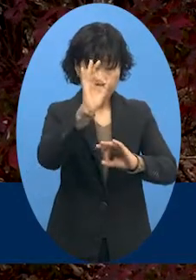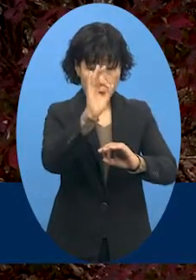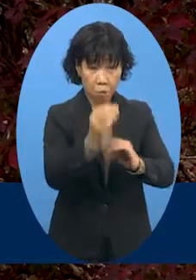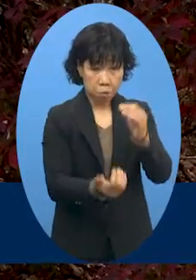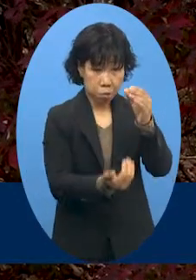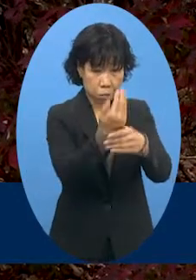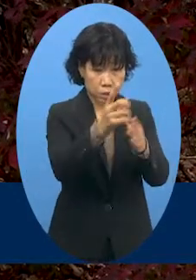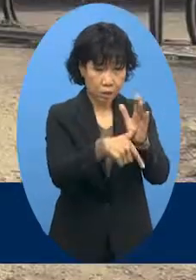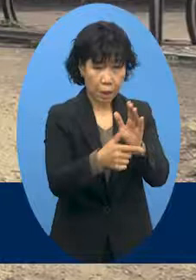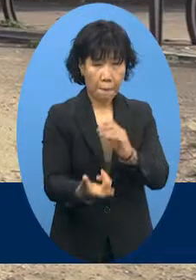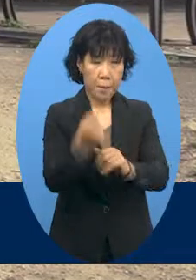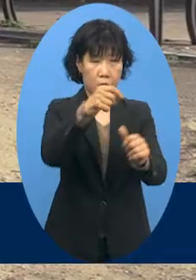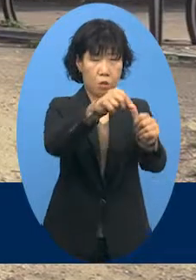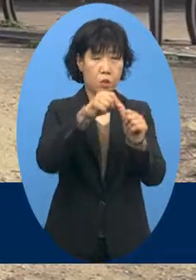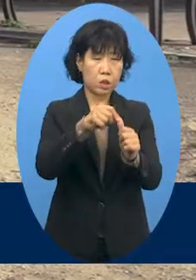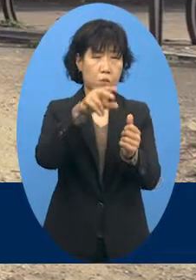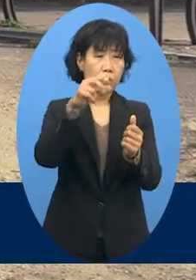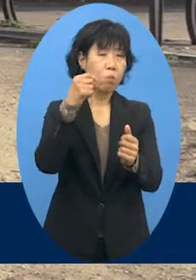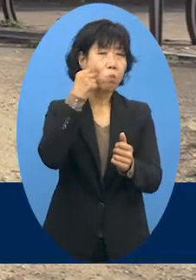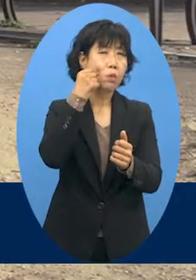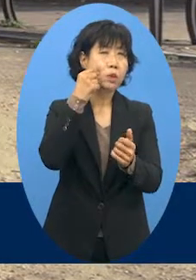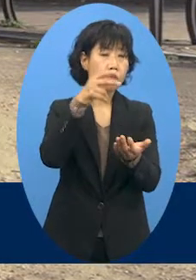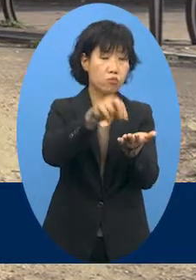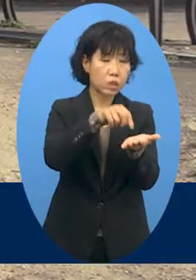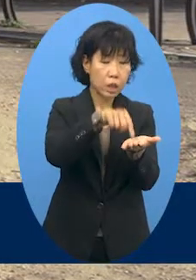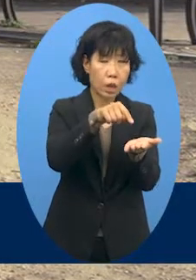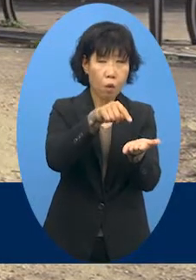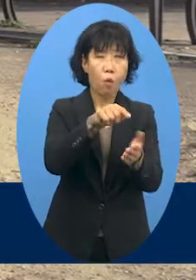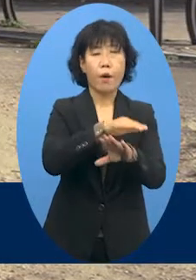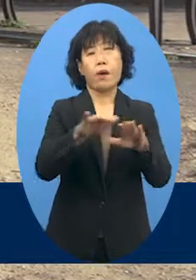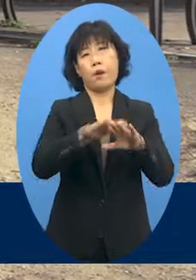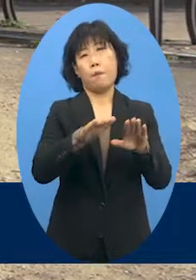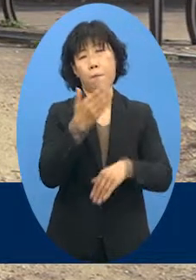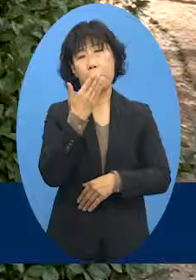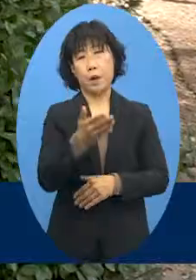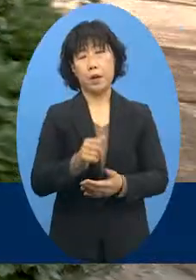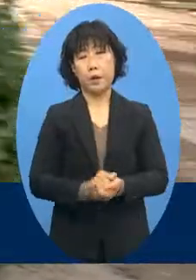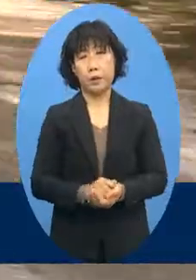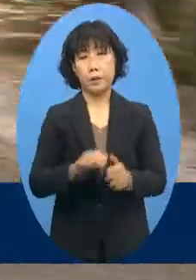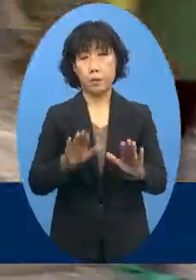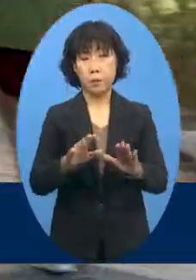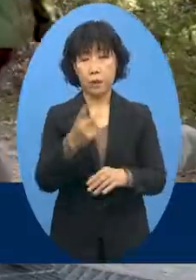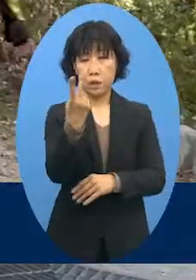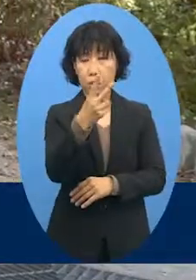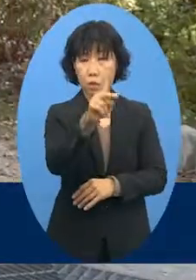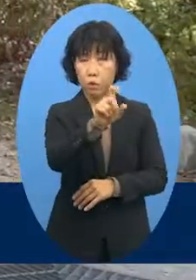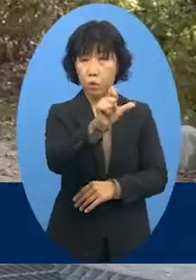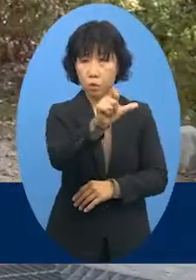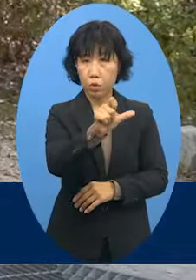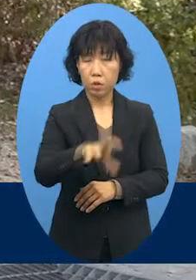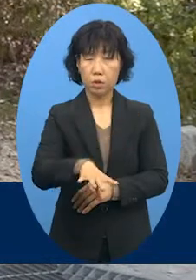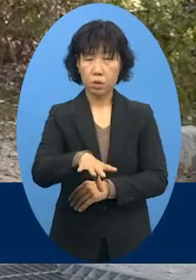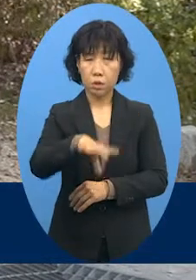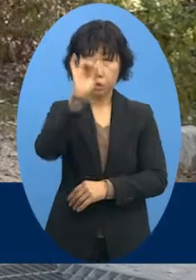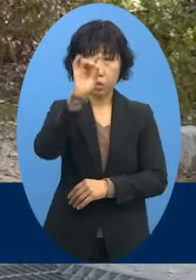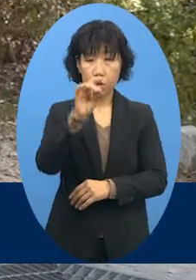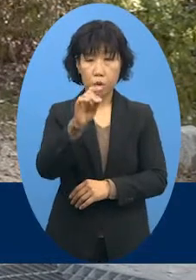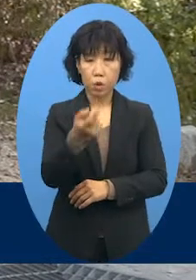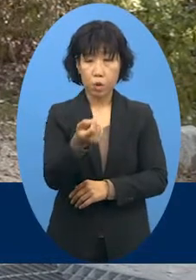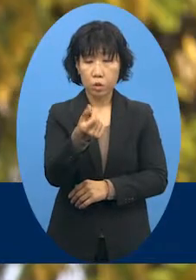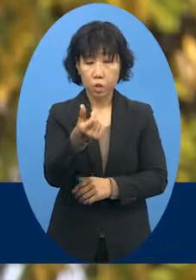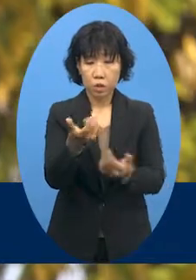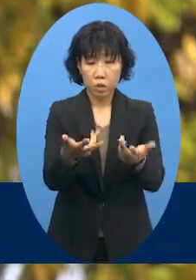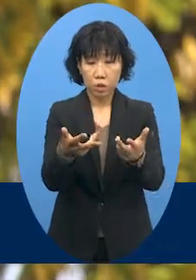신속하게 대응하지 못했던 문제가 상당수 해소될 전망입니다 특히 꾸는 2015년 전국 최초로